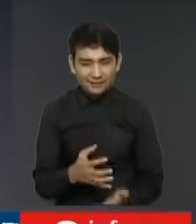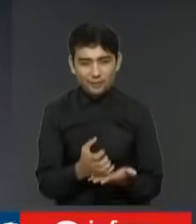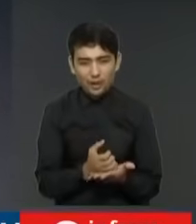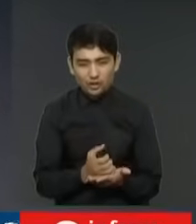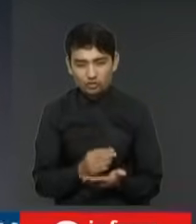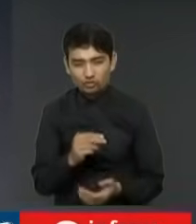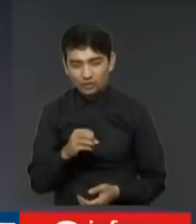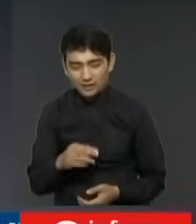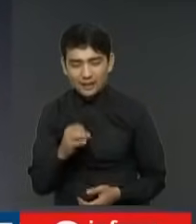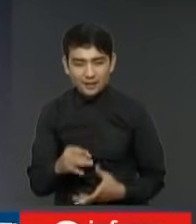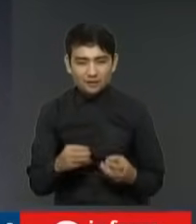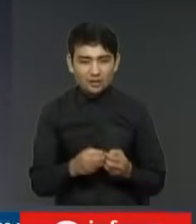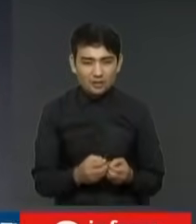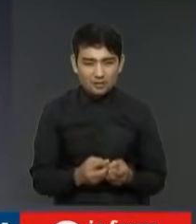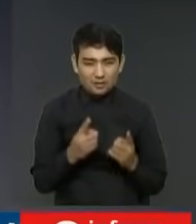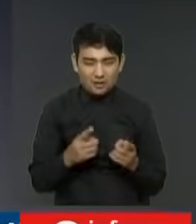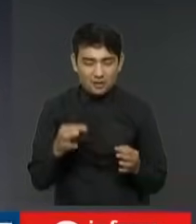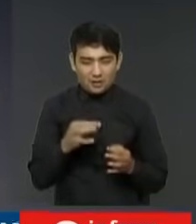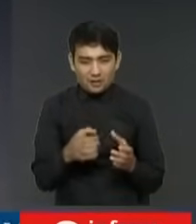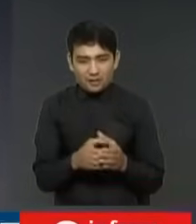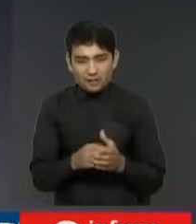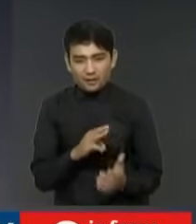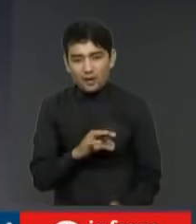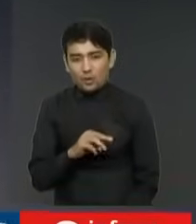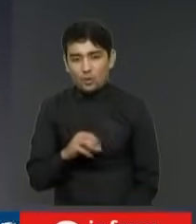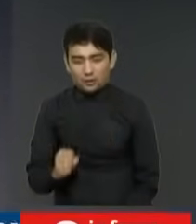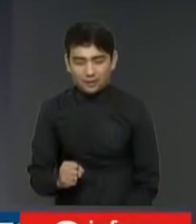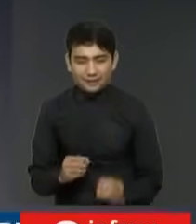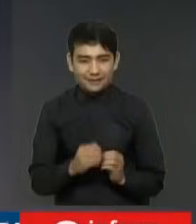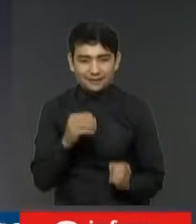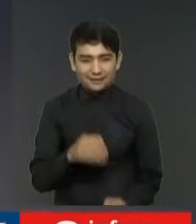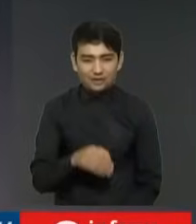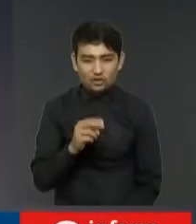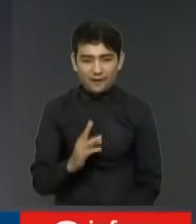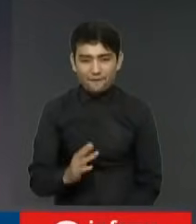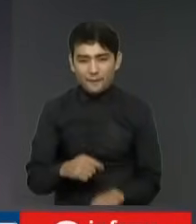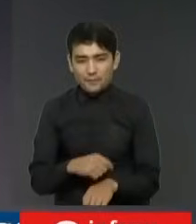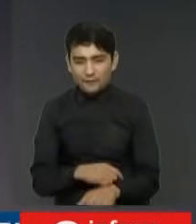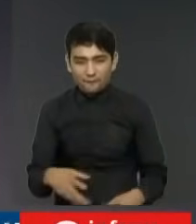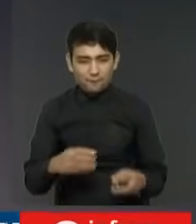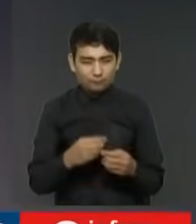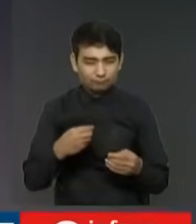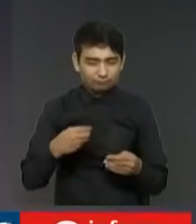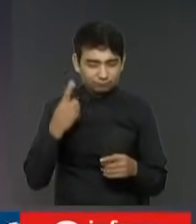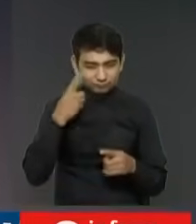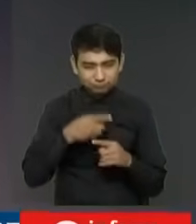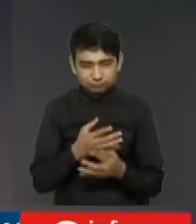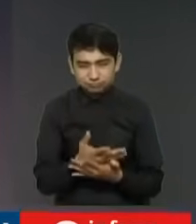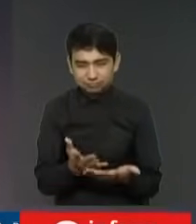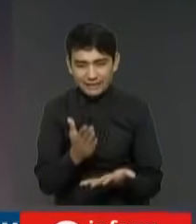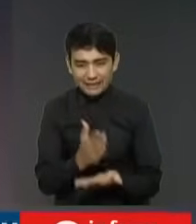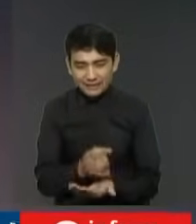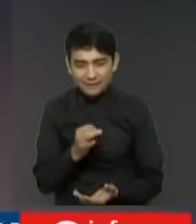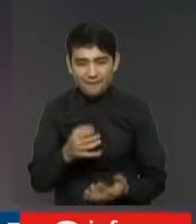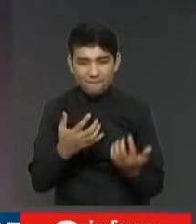«Тойота». Огромный склад площадью 10 тысяч квадратных метров оснащен инновационными системами автоматической обработки.